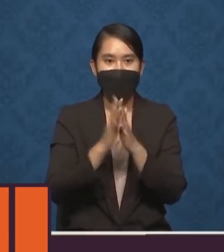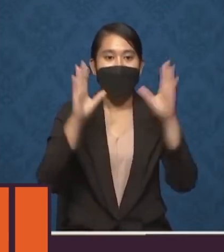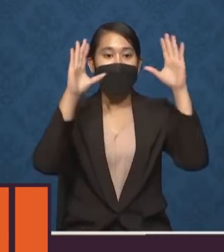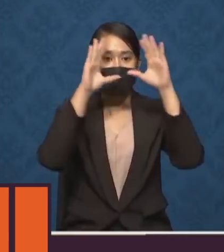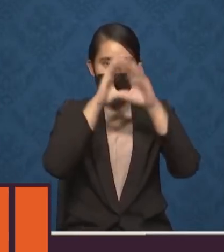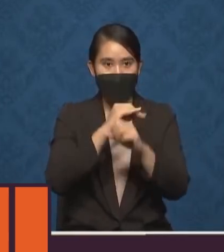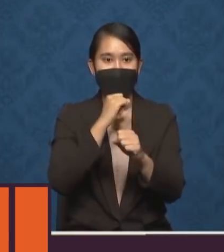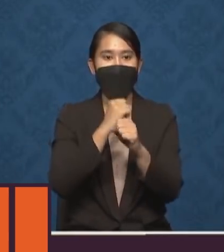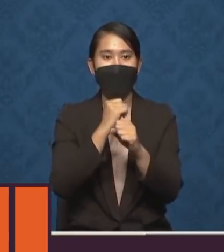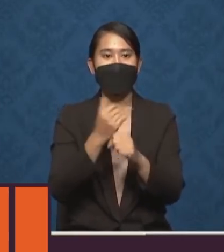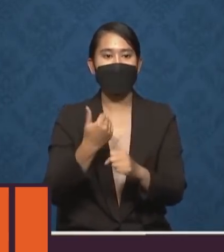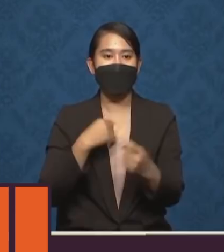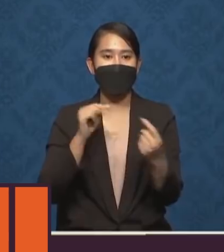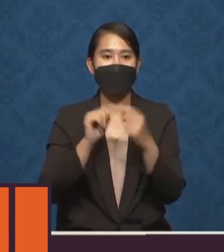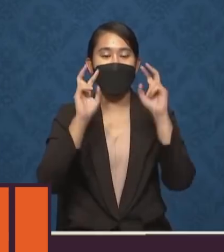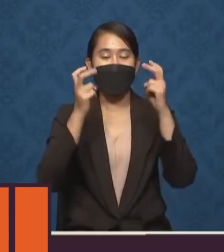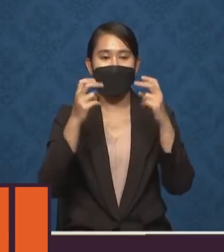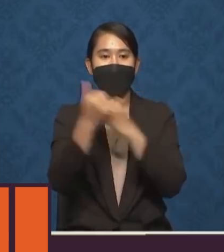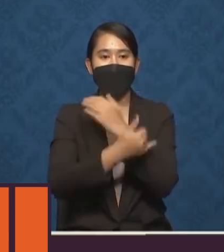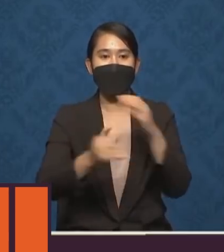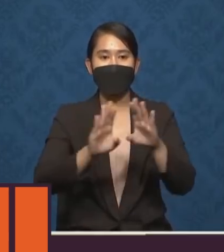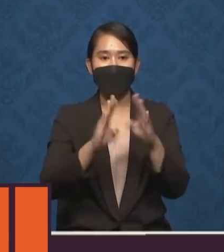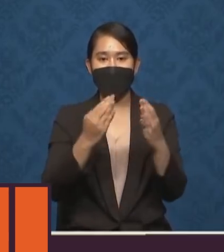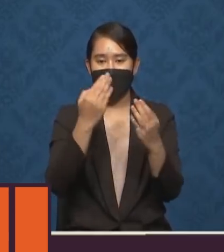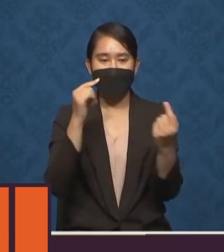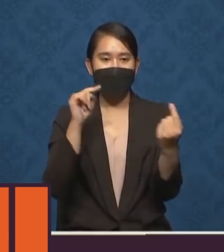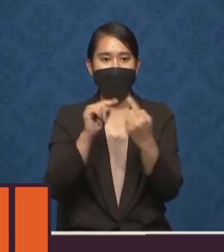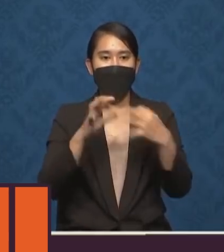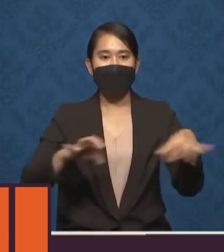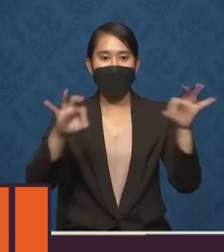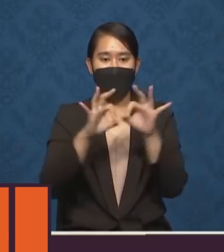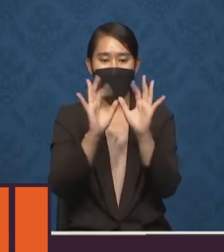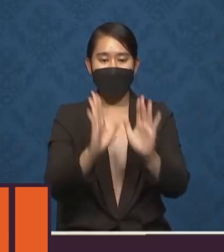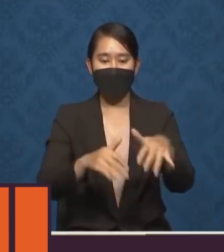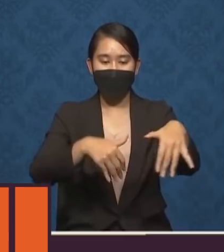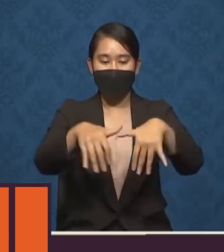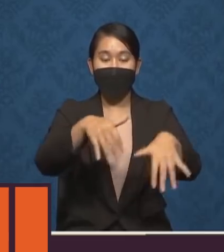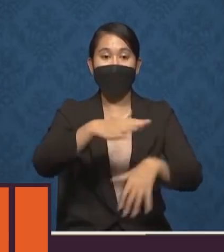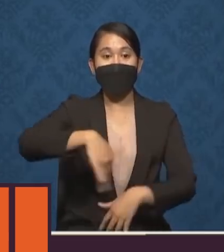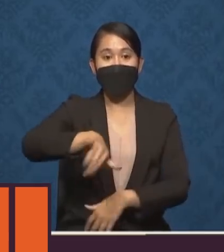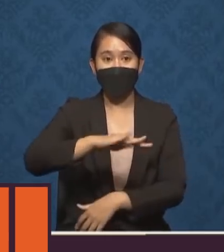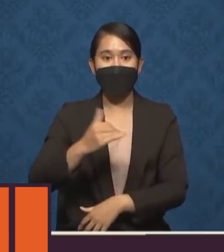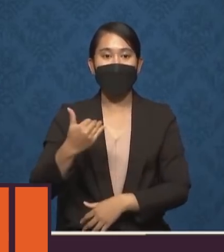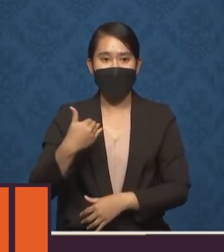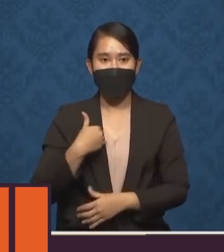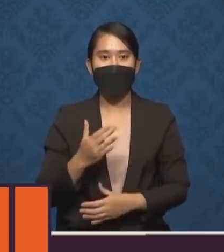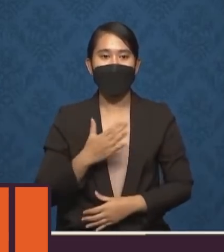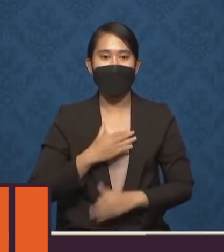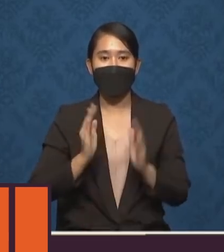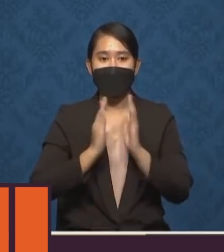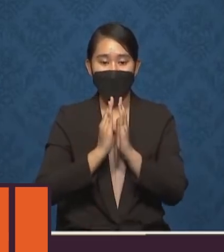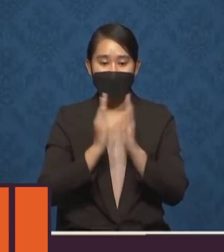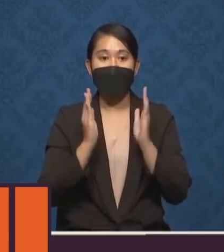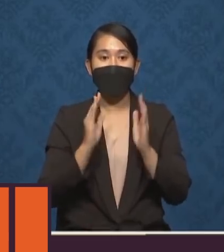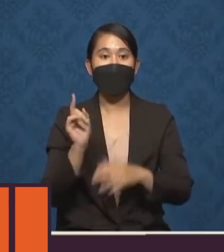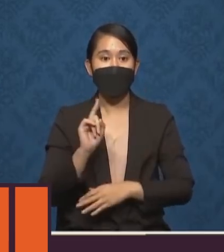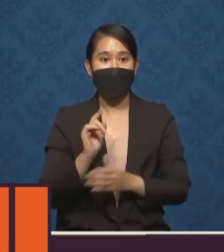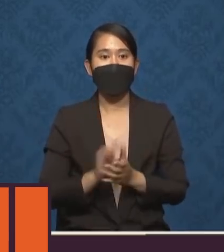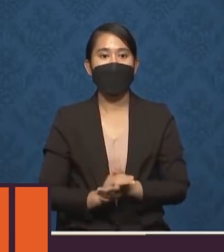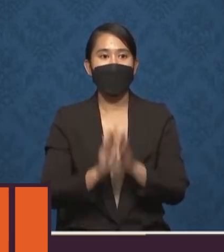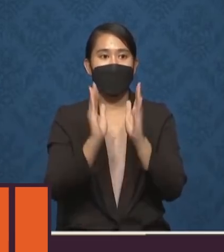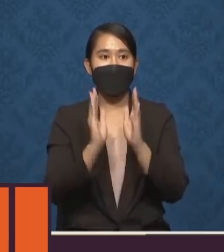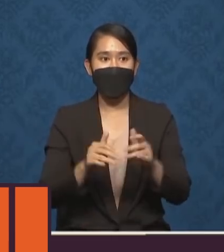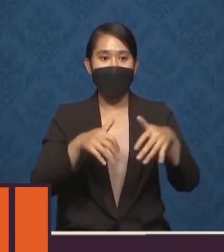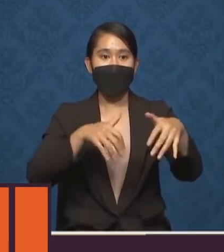ดึกจนดื่นๆเพราะเรื่องของยาตีกันประเทศนั้นมีความสำคัญต่อพี่น้องประชาชนทุกคนรวมถึงอยากกล่าวคำขอบพระคุณถึงพ่อแม่พี่น้อง